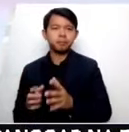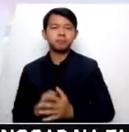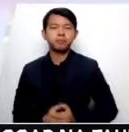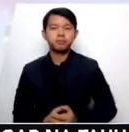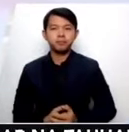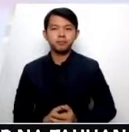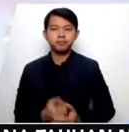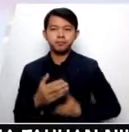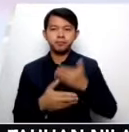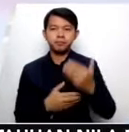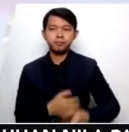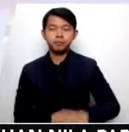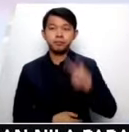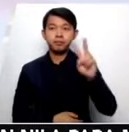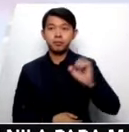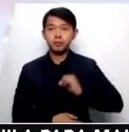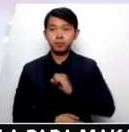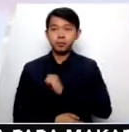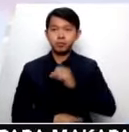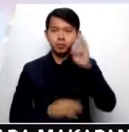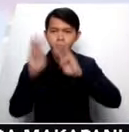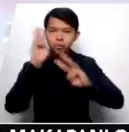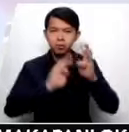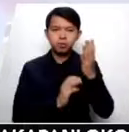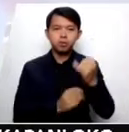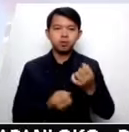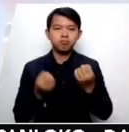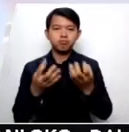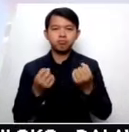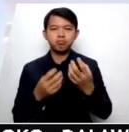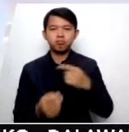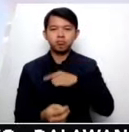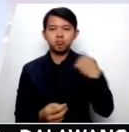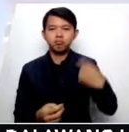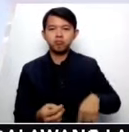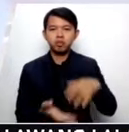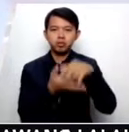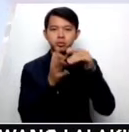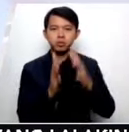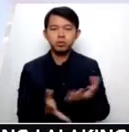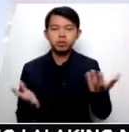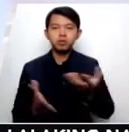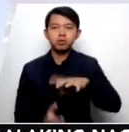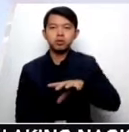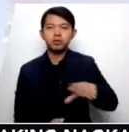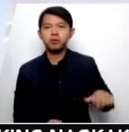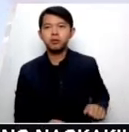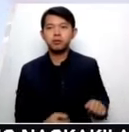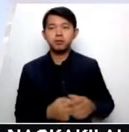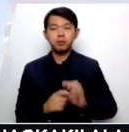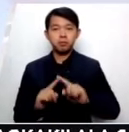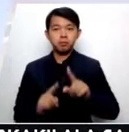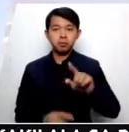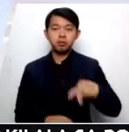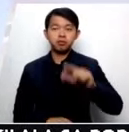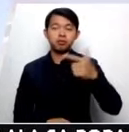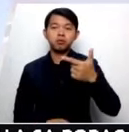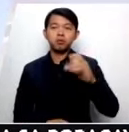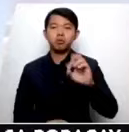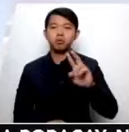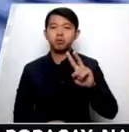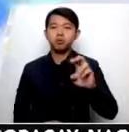umano ng mga estudyanteng Chinese sa Cagayan pero ang Gobernador ng lalawigan Wala raw nakikitang banta may report si